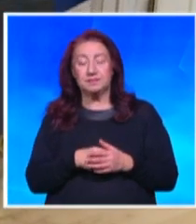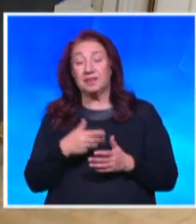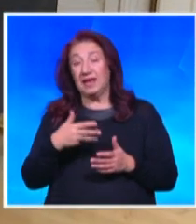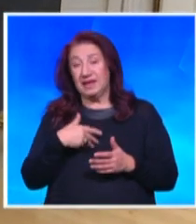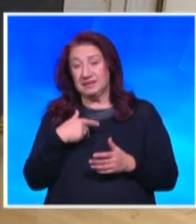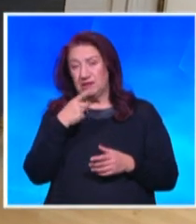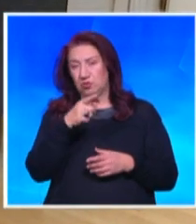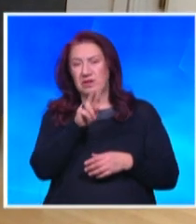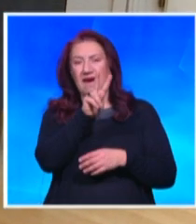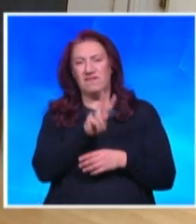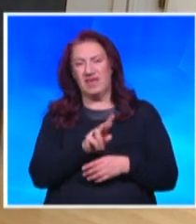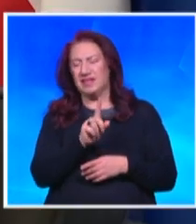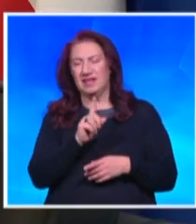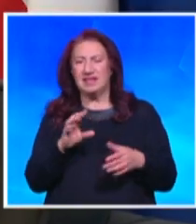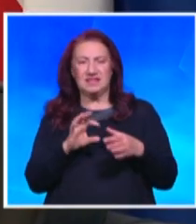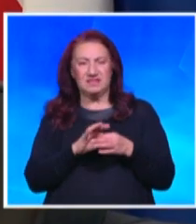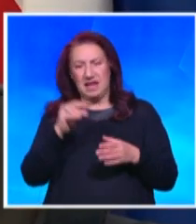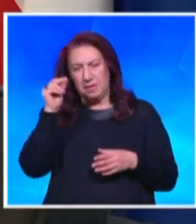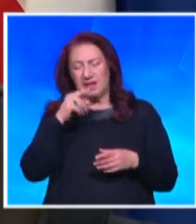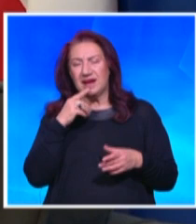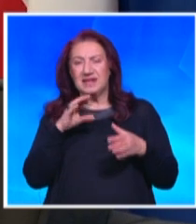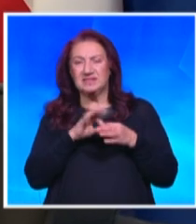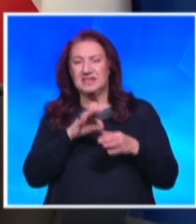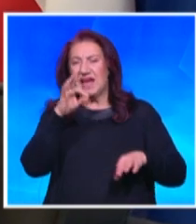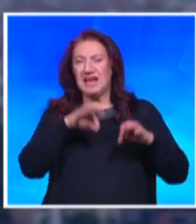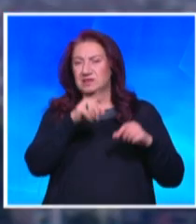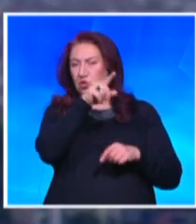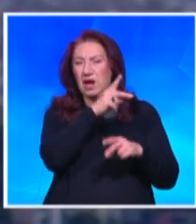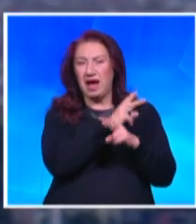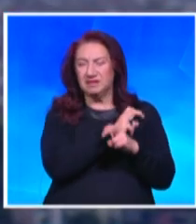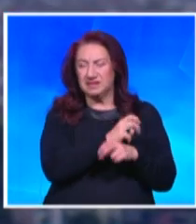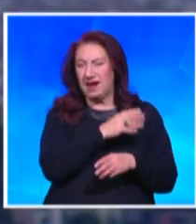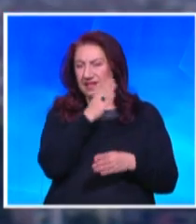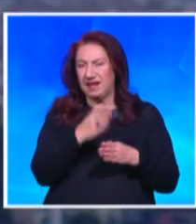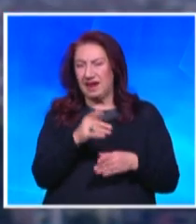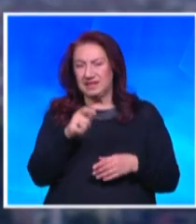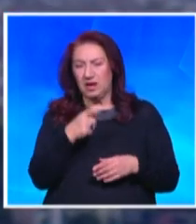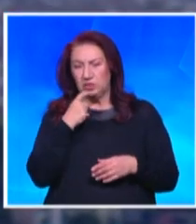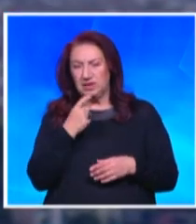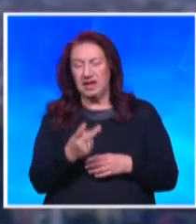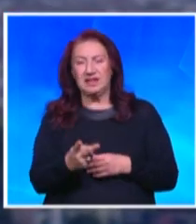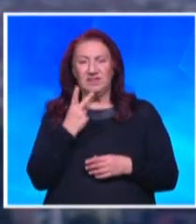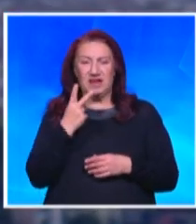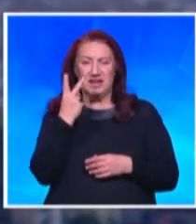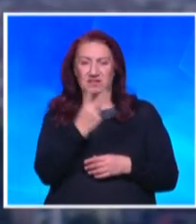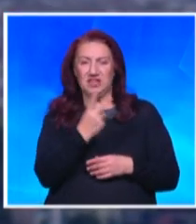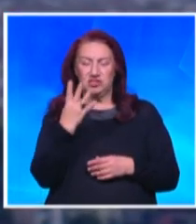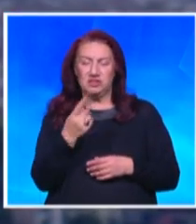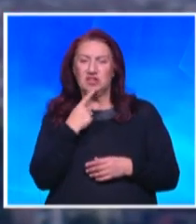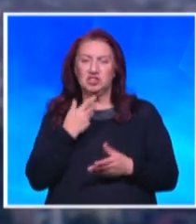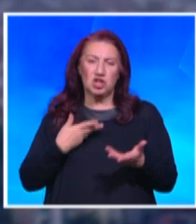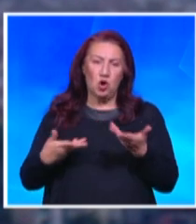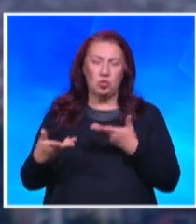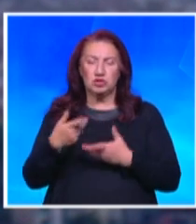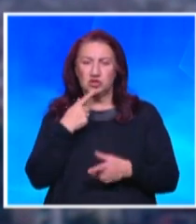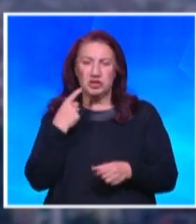Виена не са свързани с България, а с изборите в Австрия в края на тази година. През 2024 ще обсъждаме функционирането